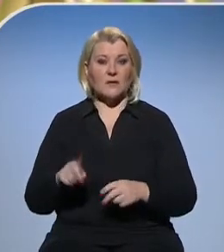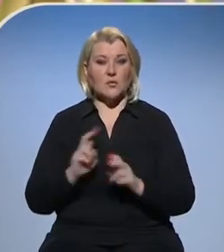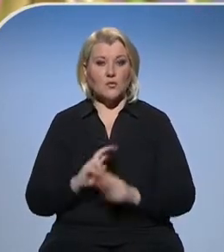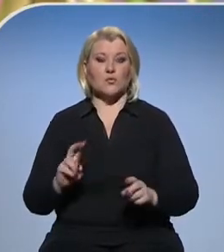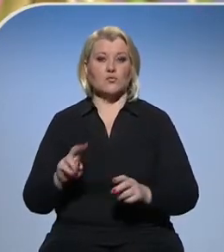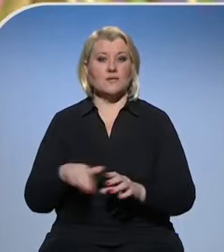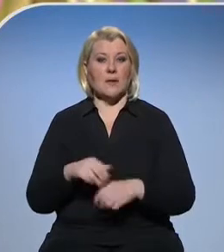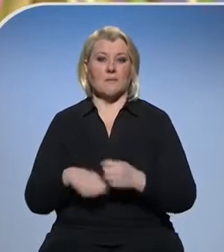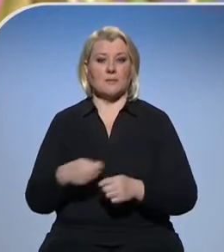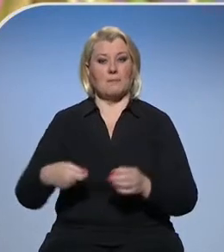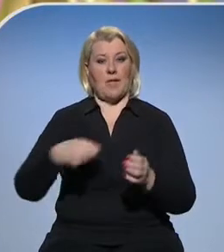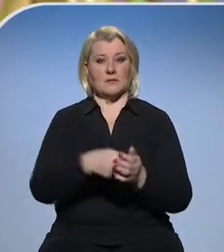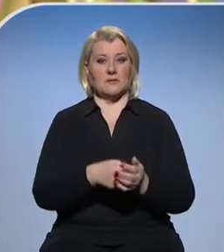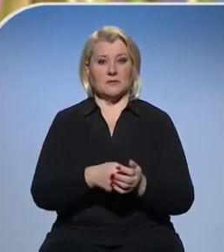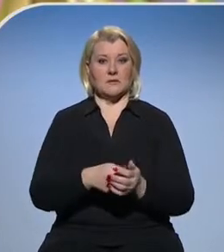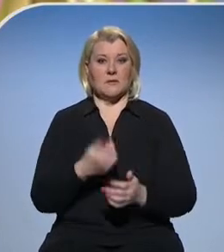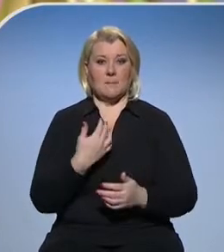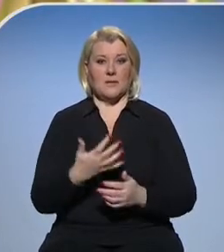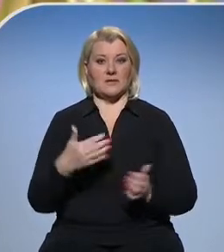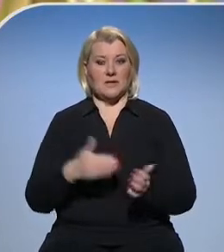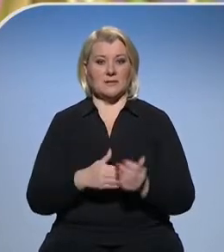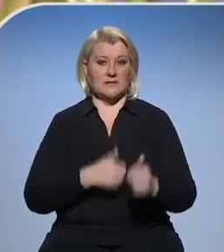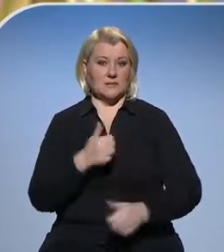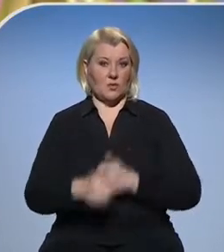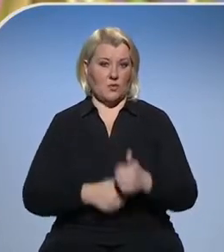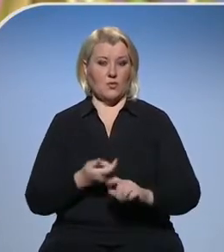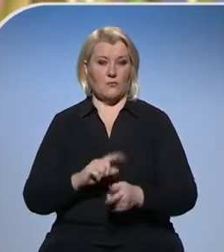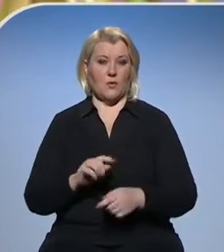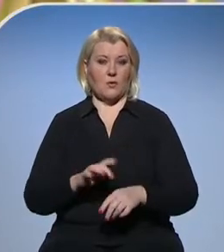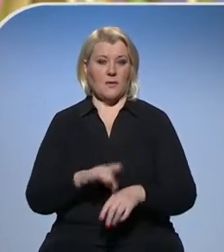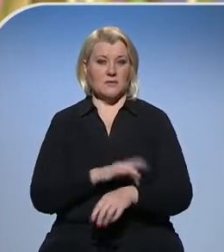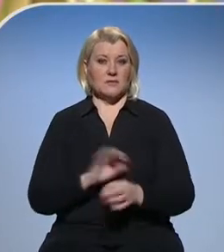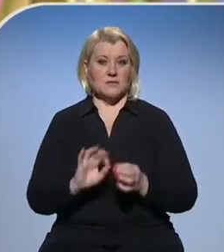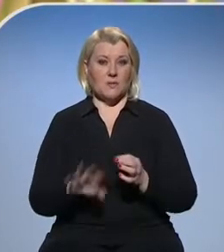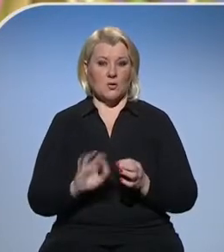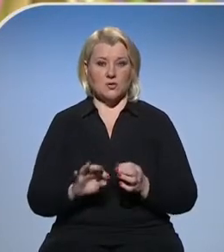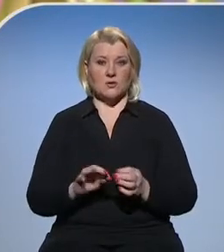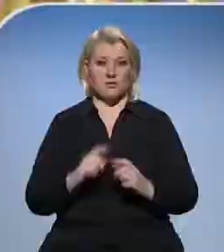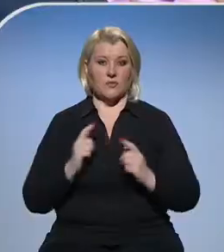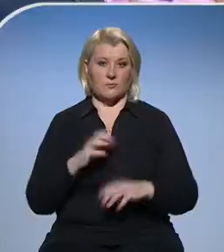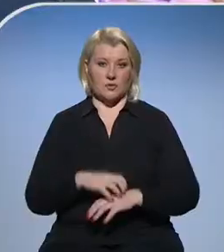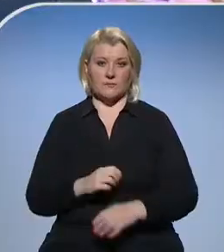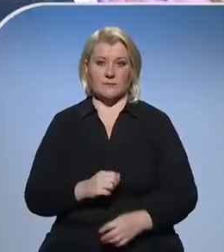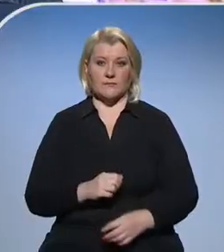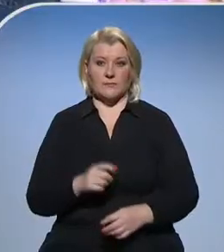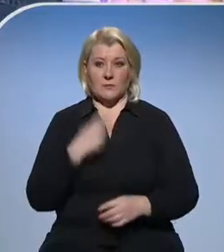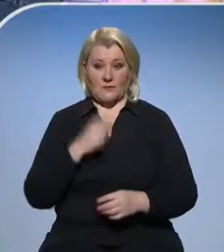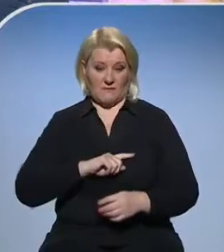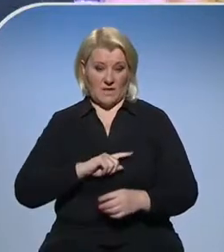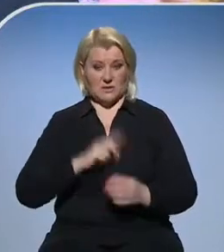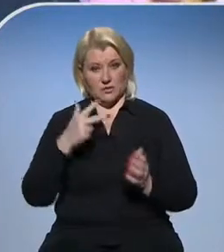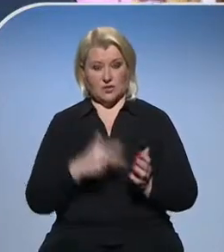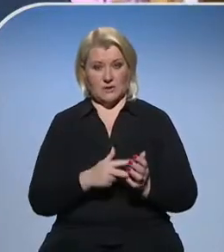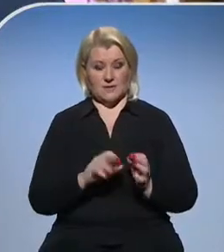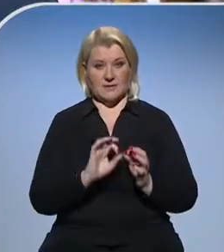odvodů platit zaměstnanci příspěvky až 50 tisíc ročně na penzijní spoření. Případně teda ještě na životní pojištění. Ano, řekl jste 3000 korun,